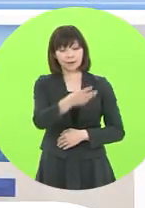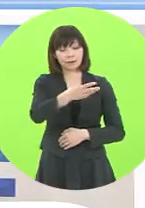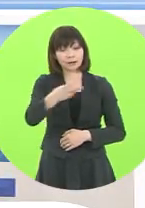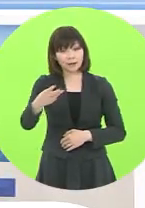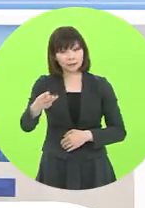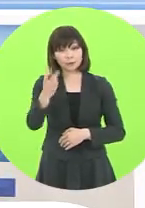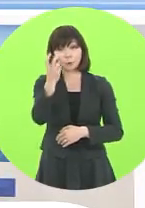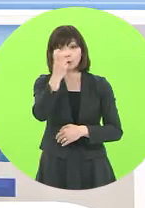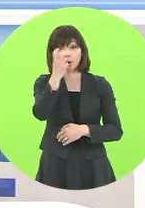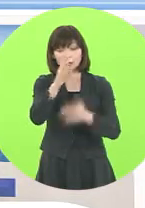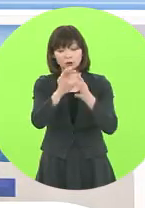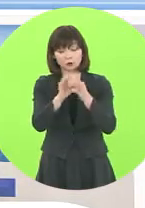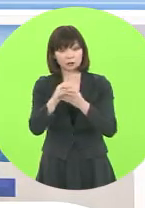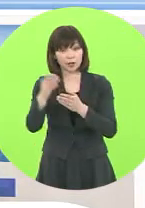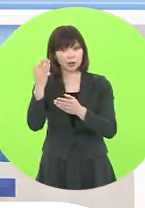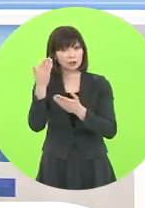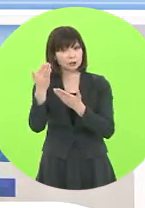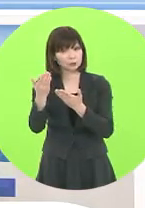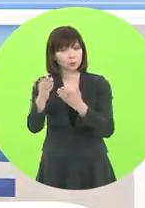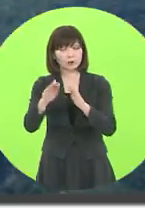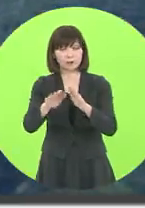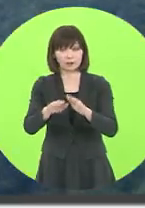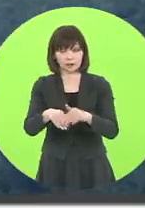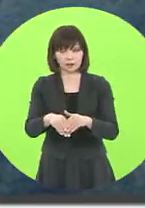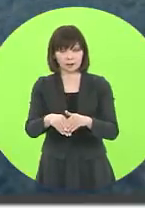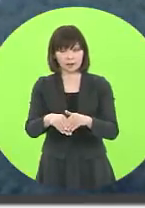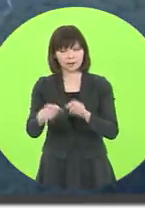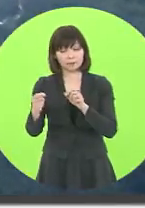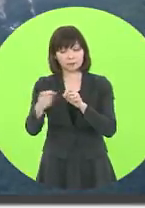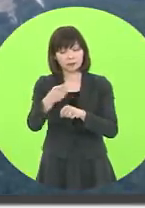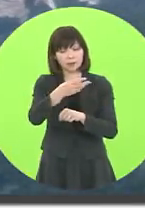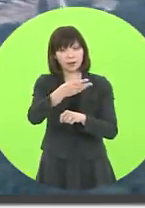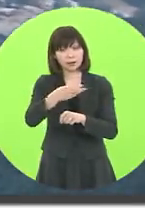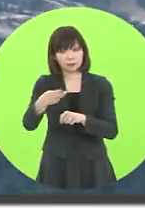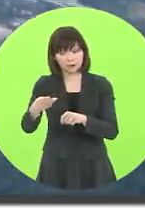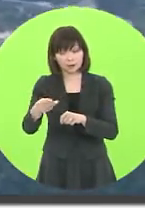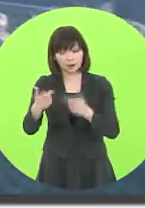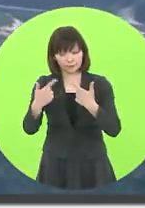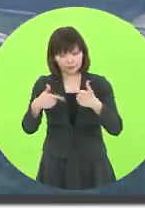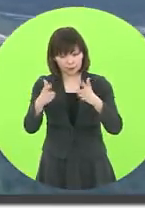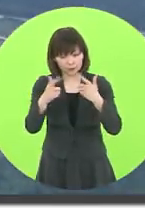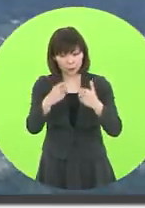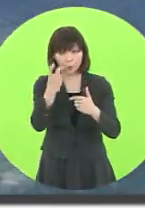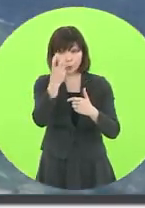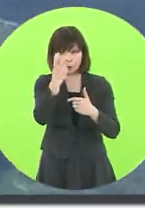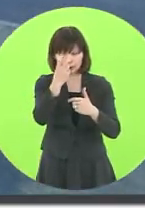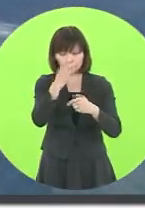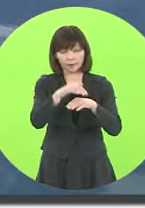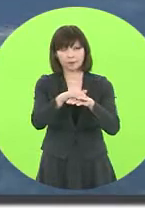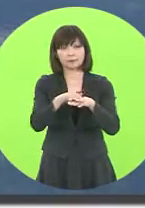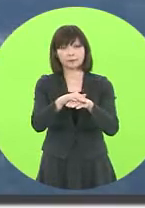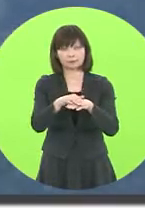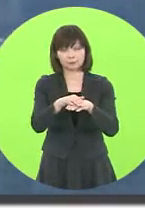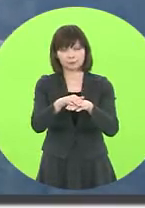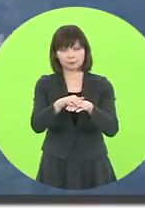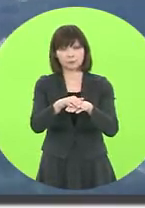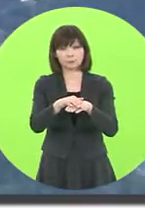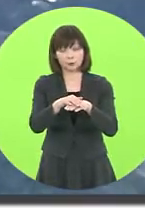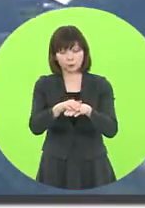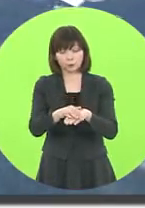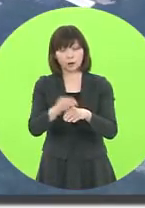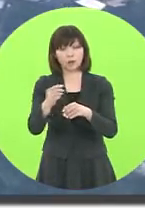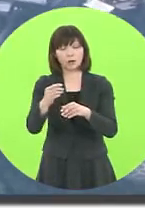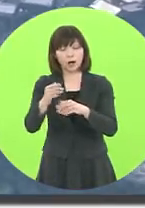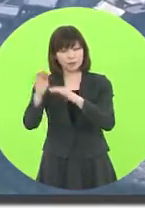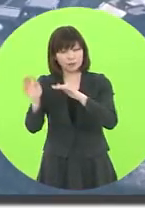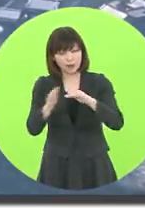管理についての質問がありました。身近にある河川を日頃から管理する大切さは、関東地方など各地を襲